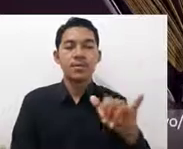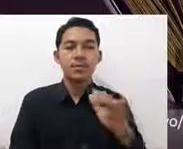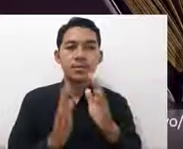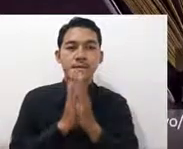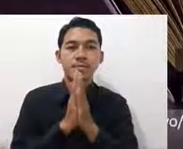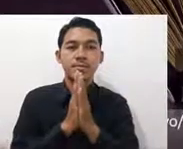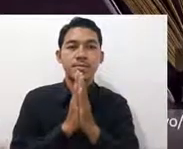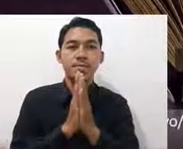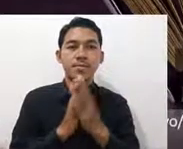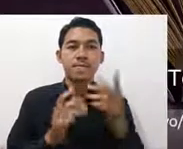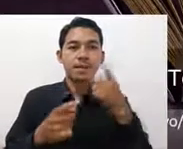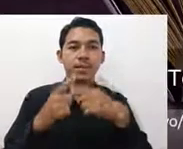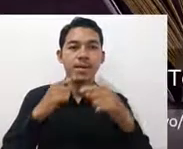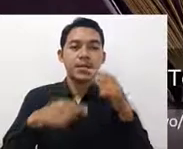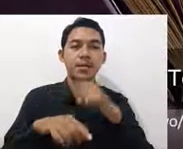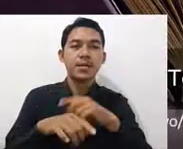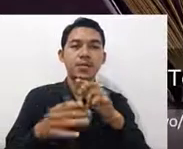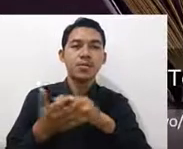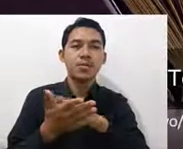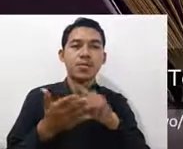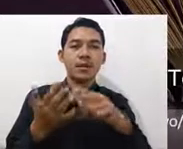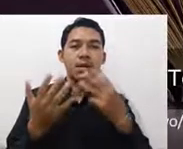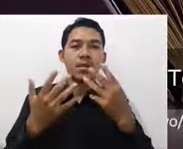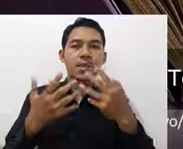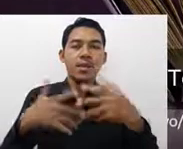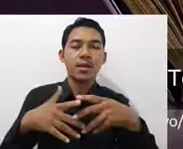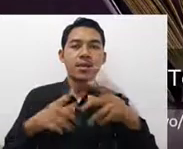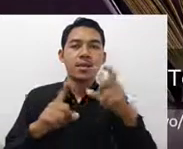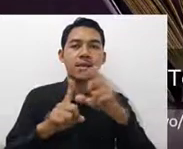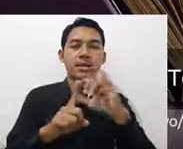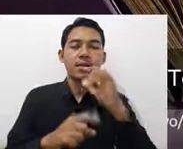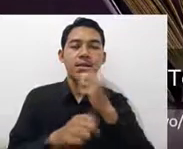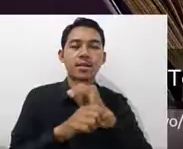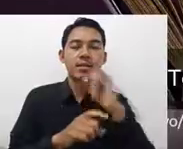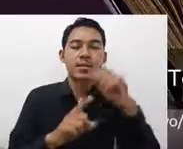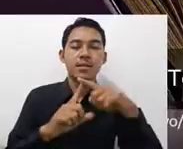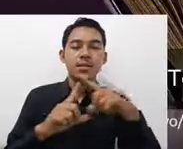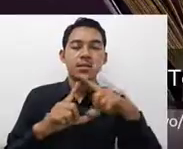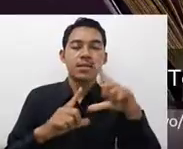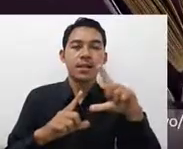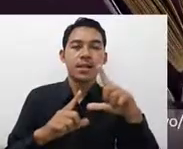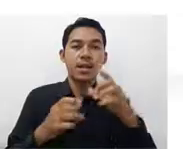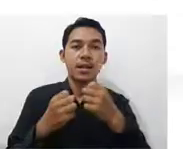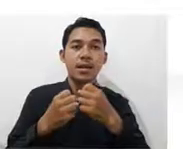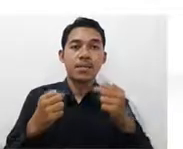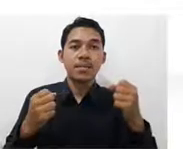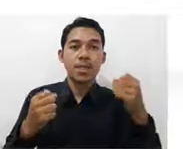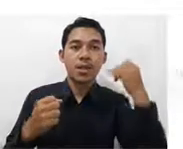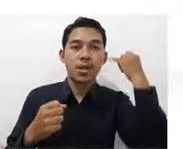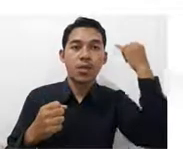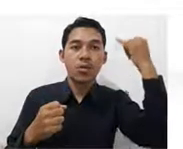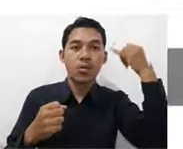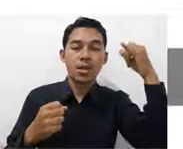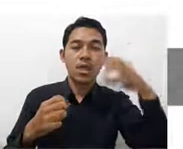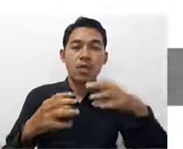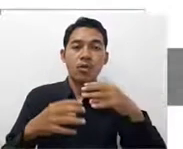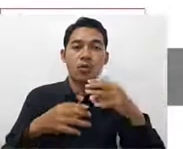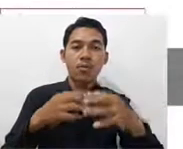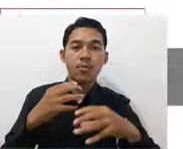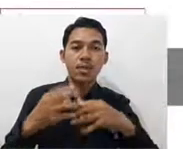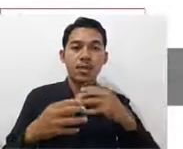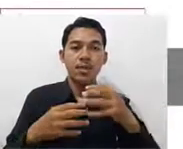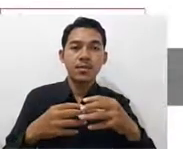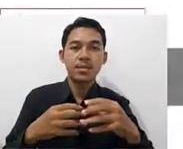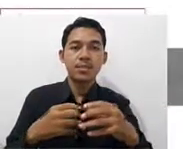Salam, kembali lagi di mata kuliah Teknik Digital tentang gerbang logika kombinasi. Oke, jadi